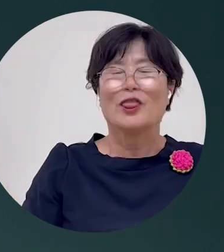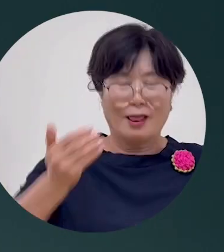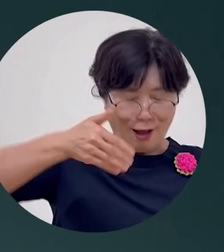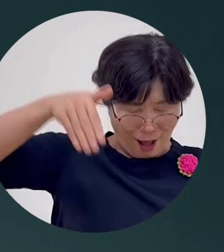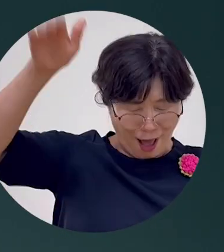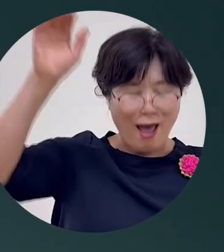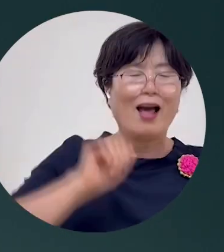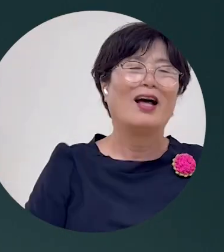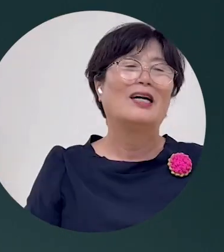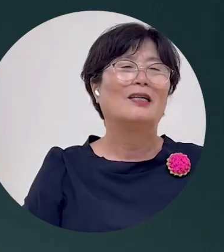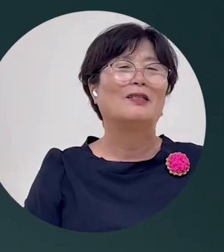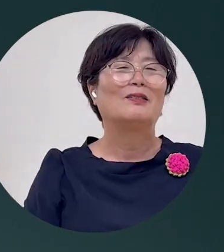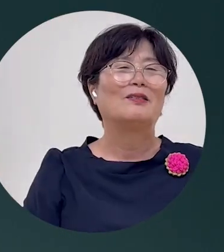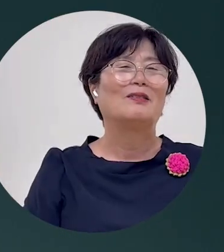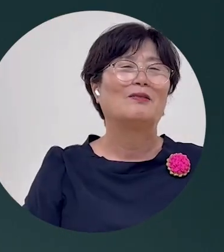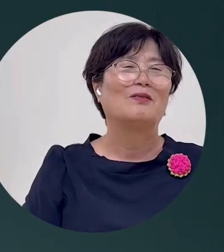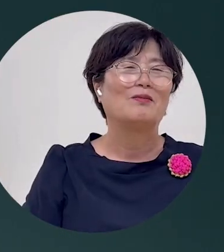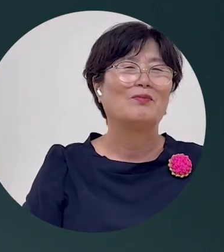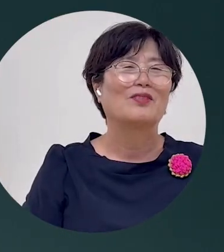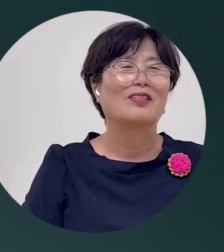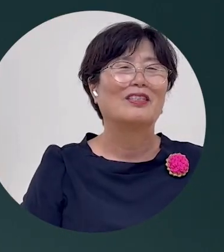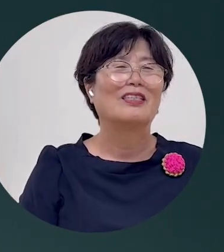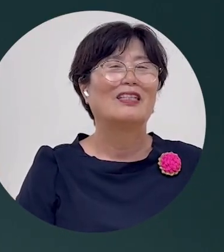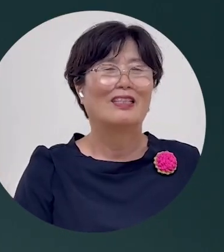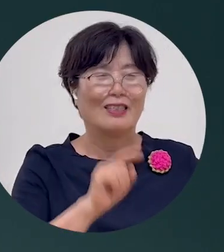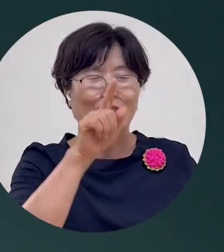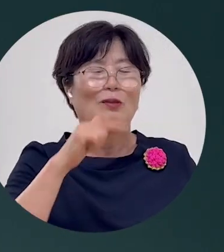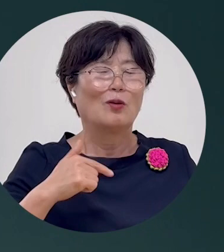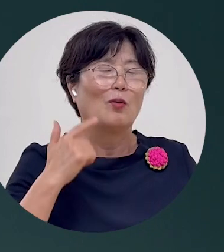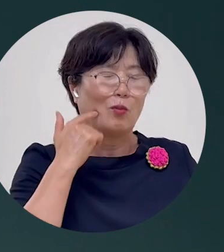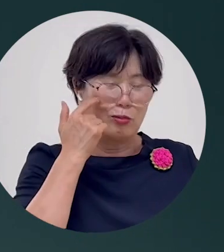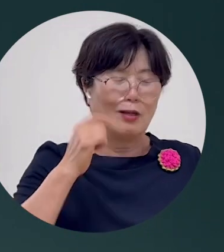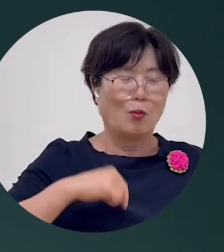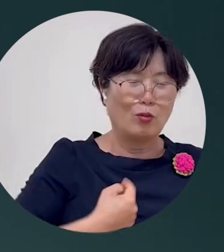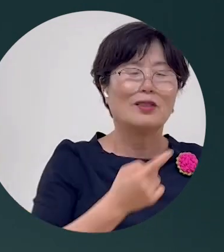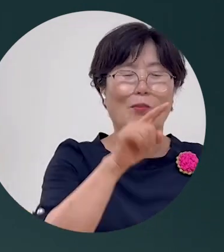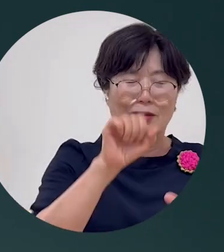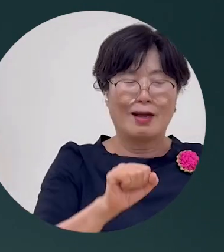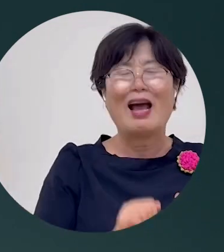생각하십니까? 목사님만 그렇게 사세요. 예, 그렇게 살 겁니다.